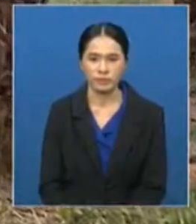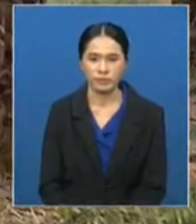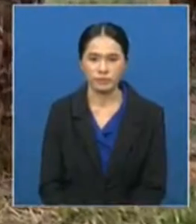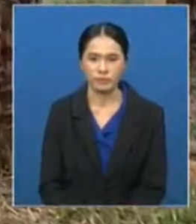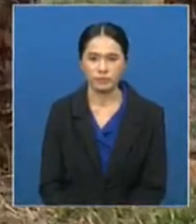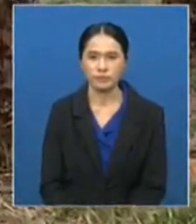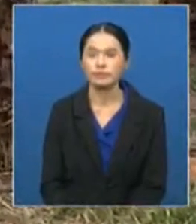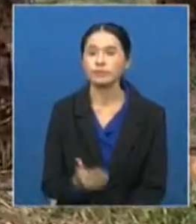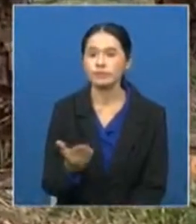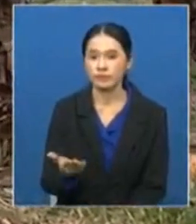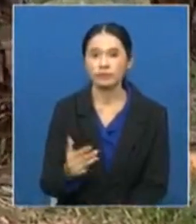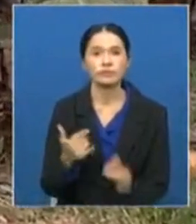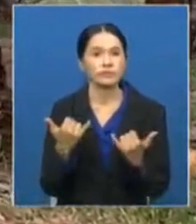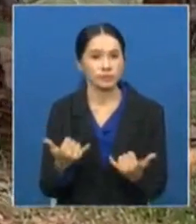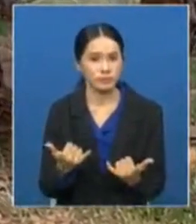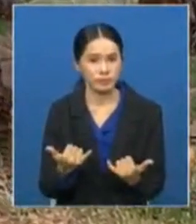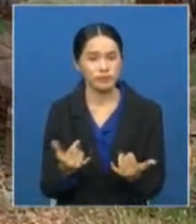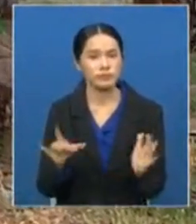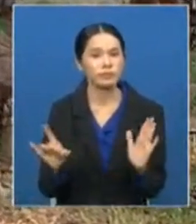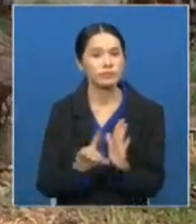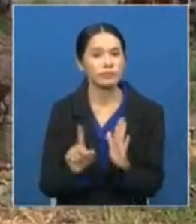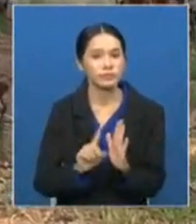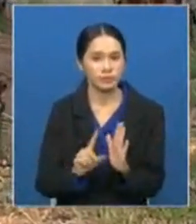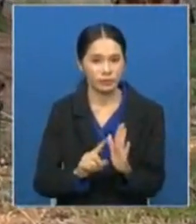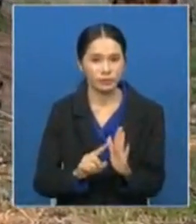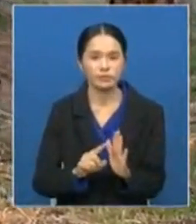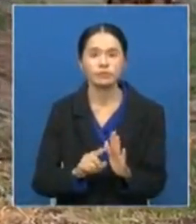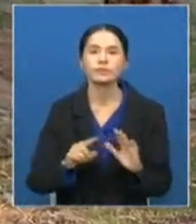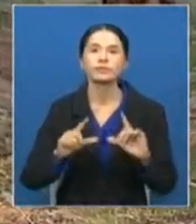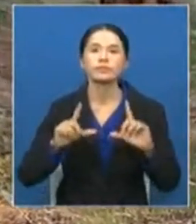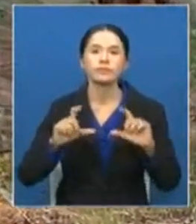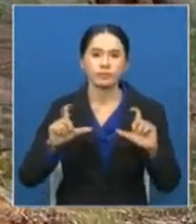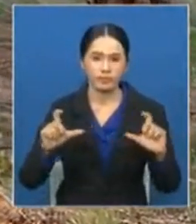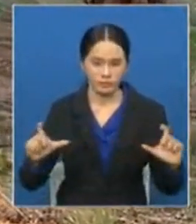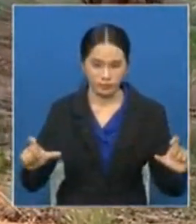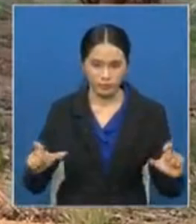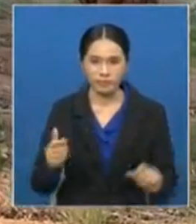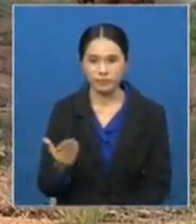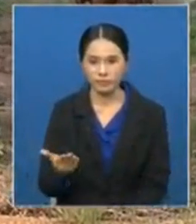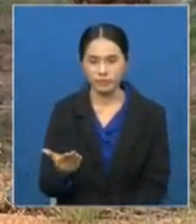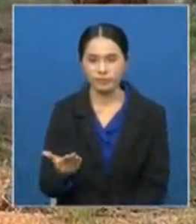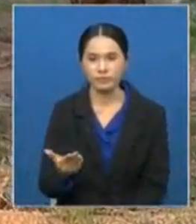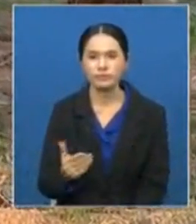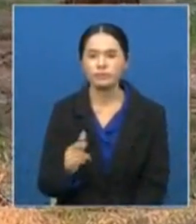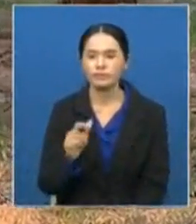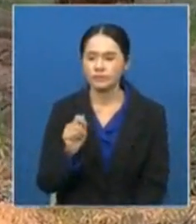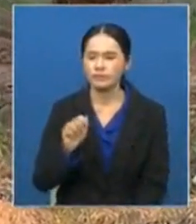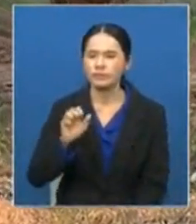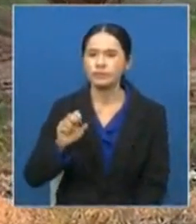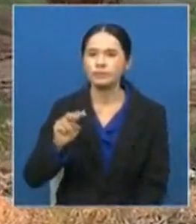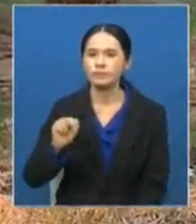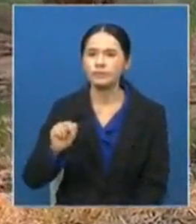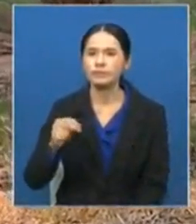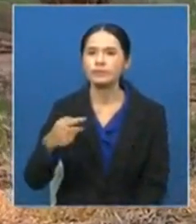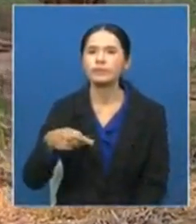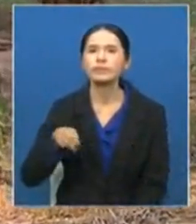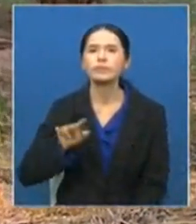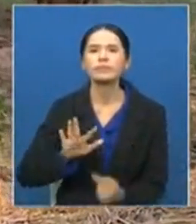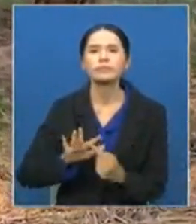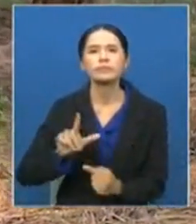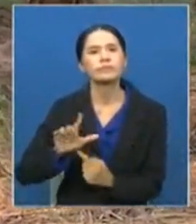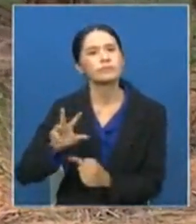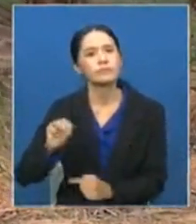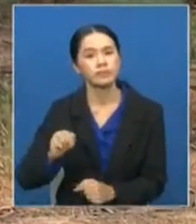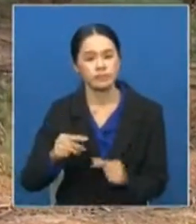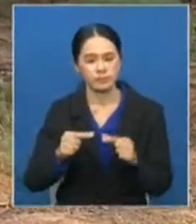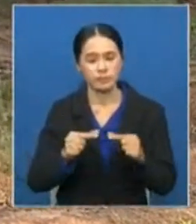คุณผู้ชมคะวันนี้เราปิดท้ายกันที่จังหวัดเพชรบูรณ์แล้วกันค่ะเมนูจากอินทผลัมค่ะจะเอาไปทำเมนูอะไรได้บ้าง